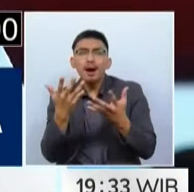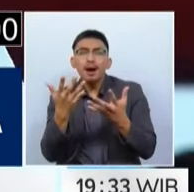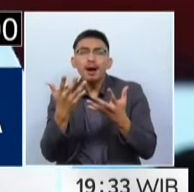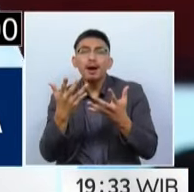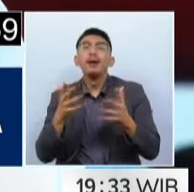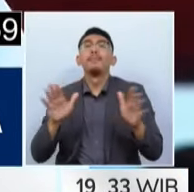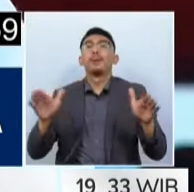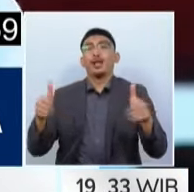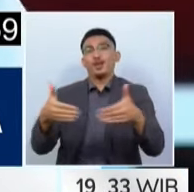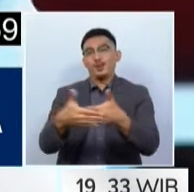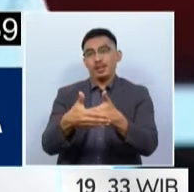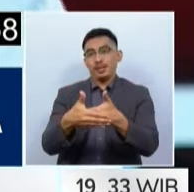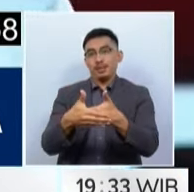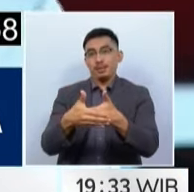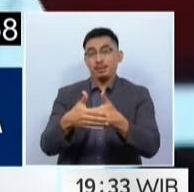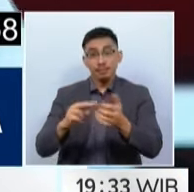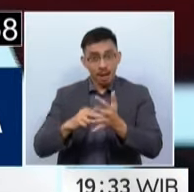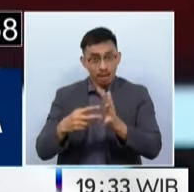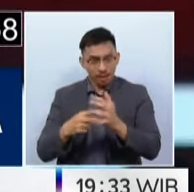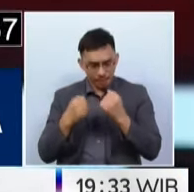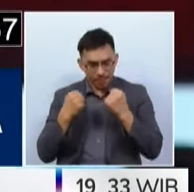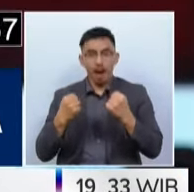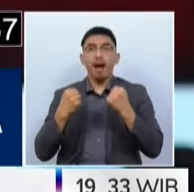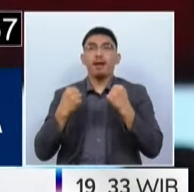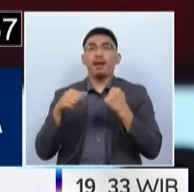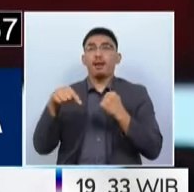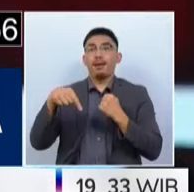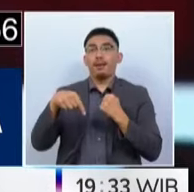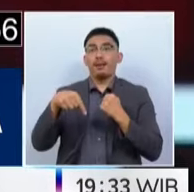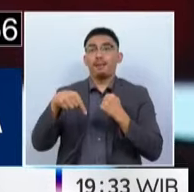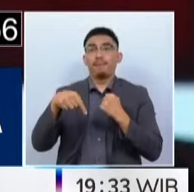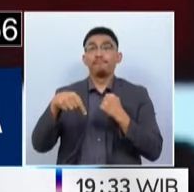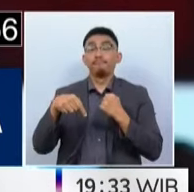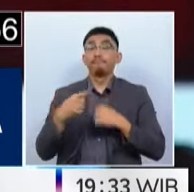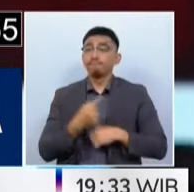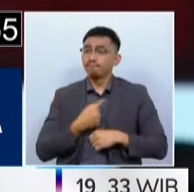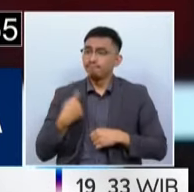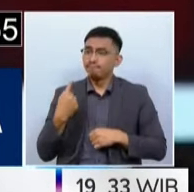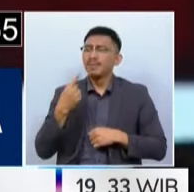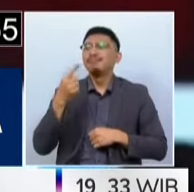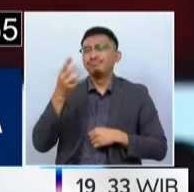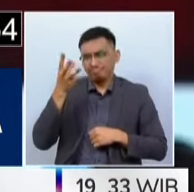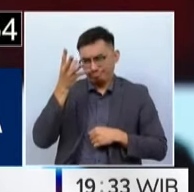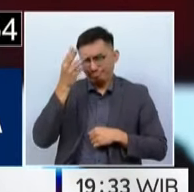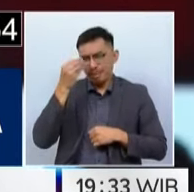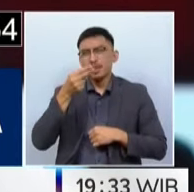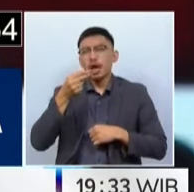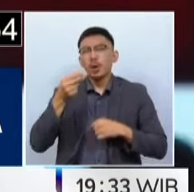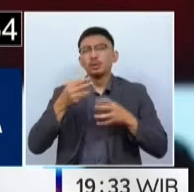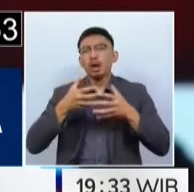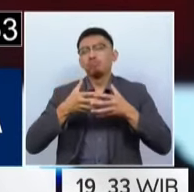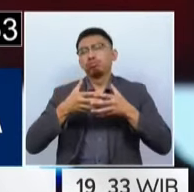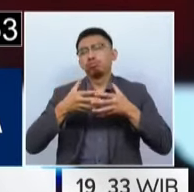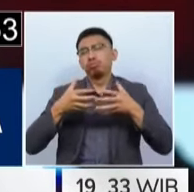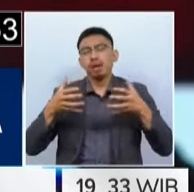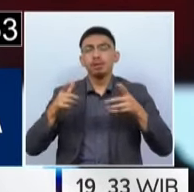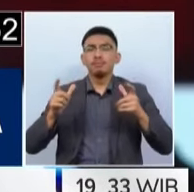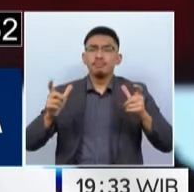pertahanan saudara-saudara kita memahami negara kita sangat besar sangat kaya ratusan